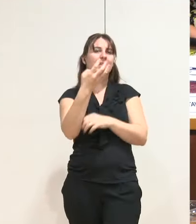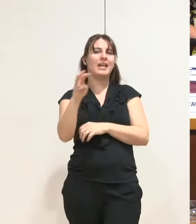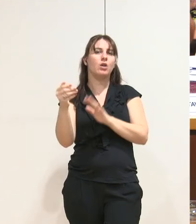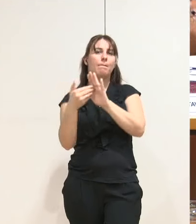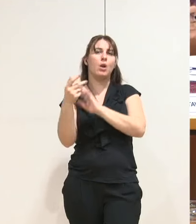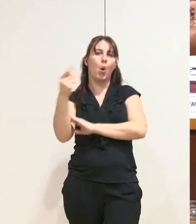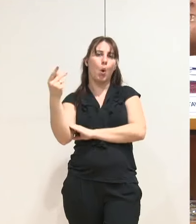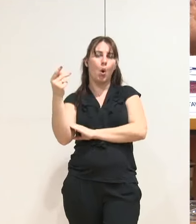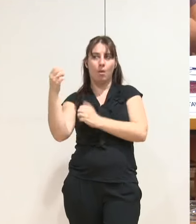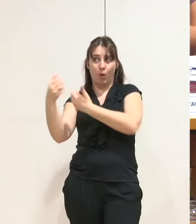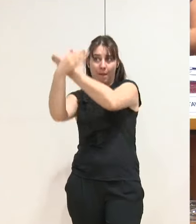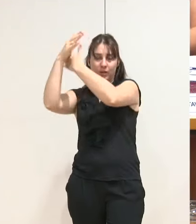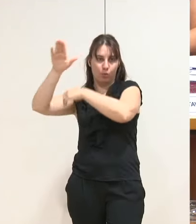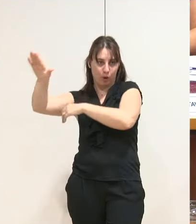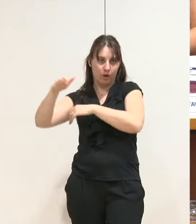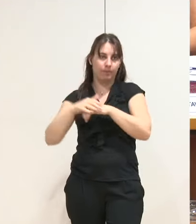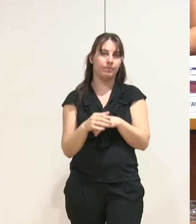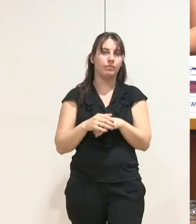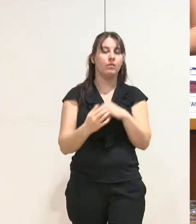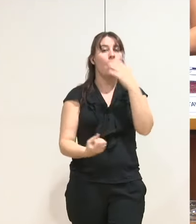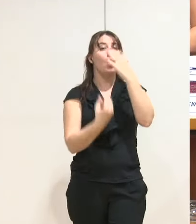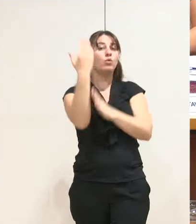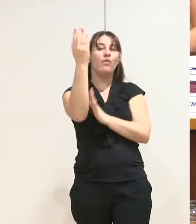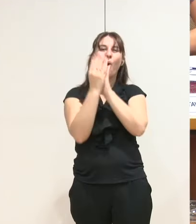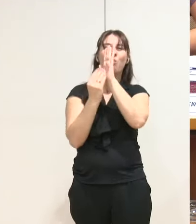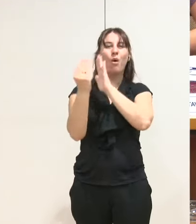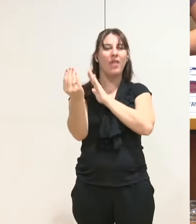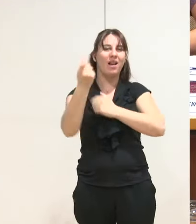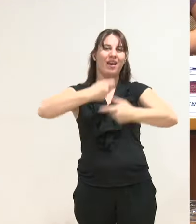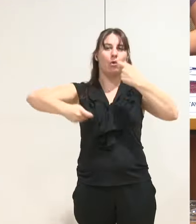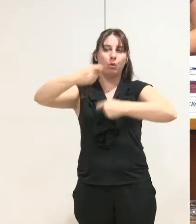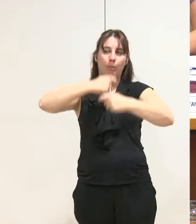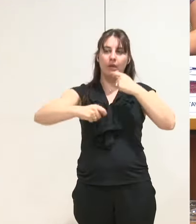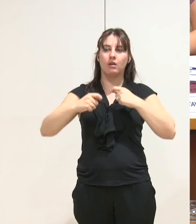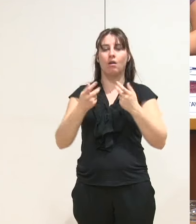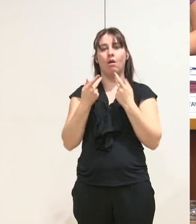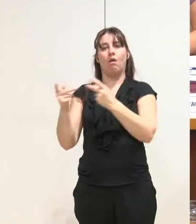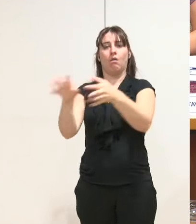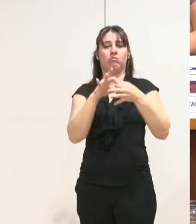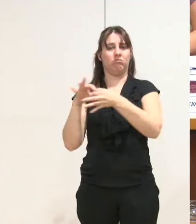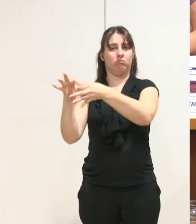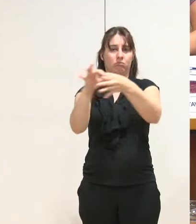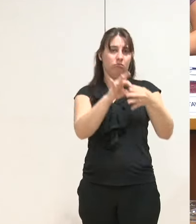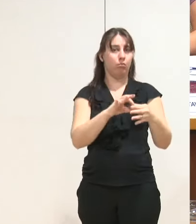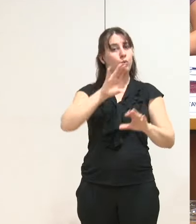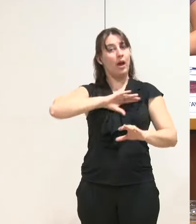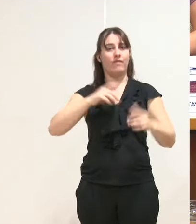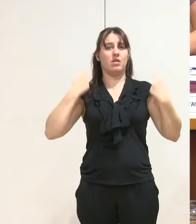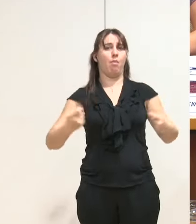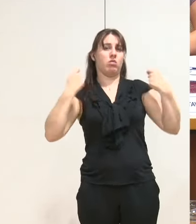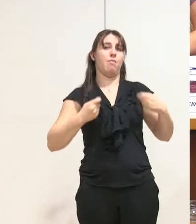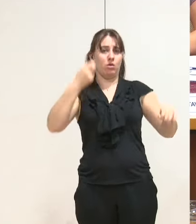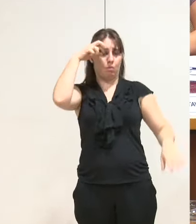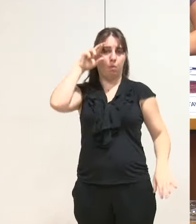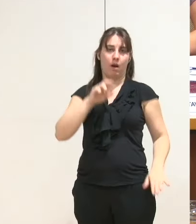dans l'attente de l'aboutissement du nouveau modèle économique permettant aux collectivités que cette équipement ne coûte plus au grenoblois